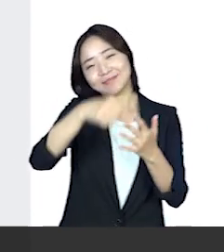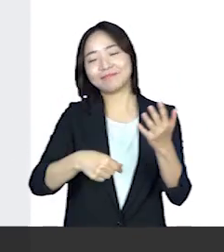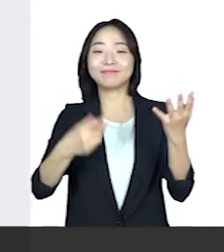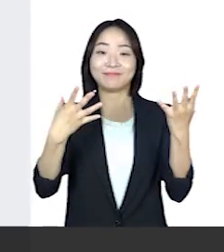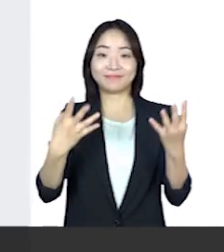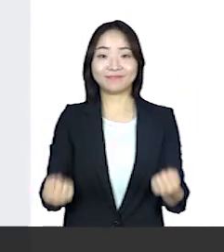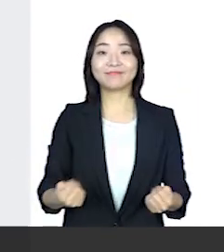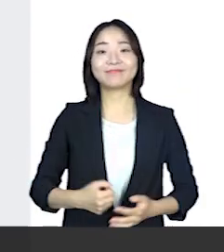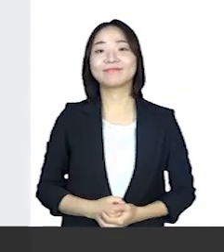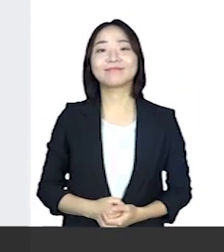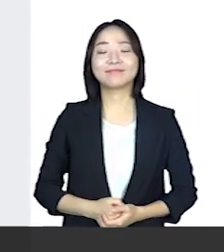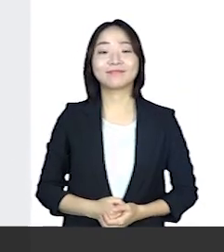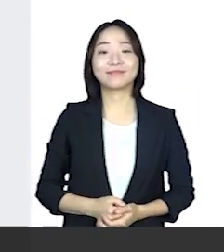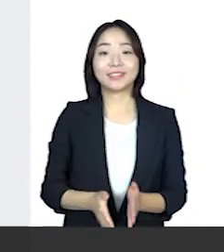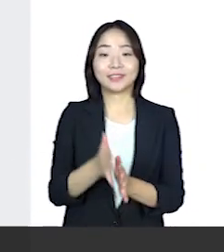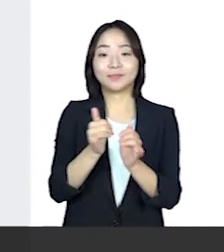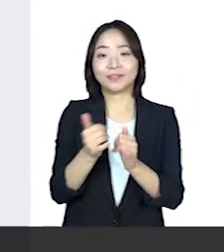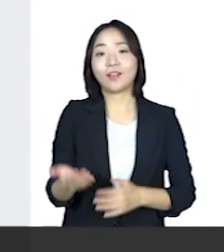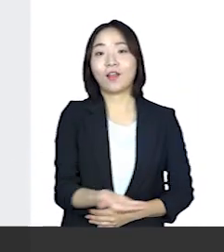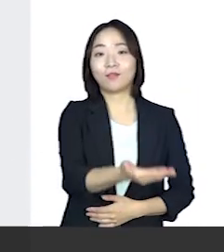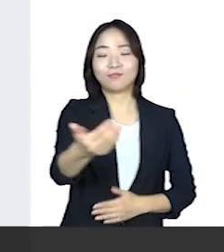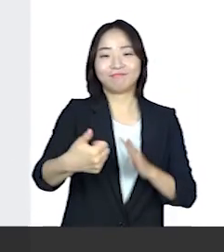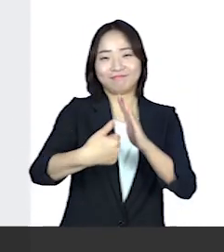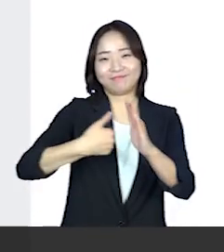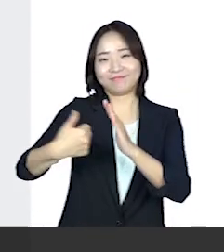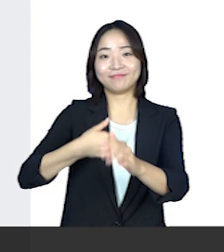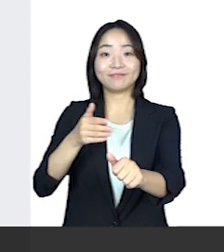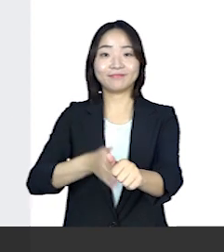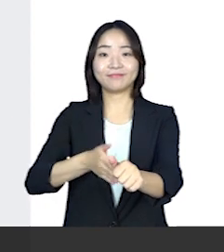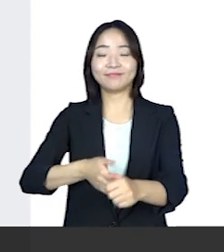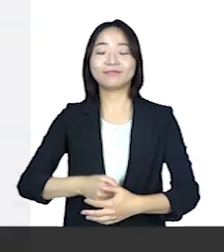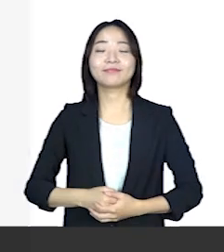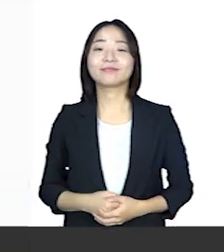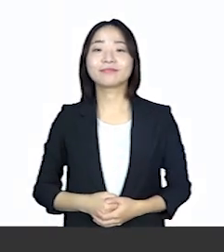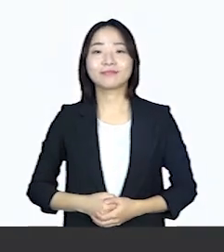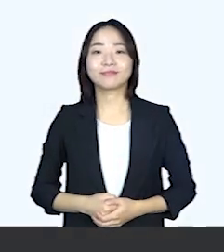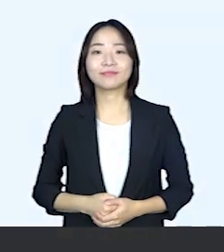다채로운 전시가 열립니다. 시민 여러분의 많은 방문 바랍니다.